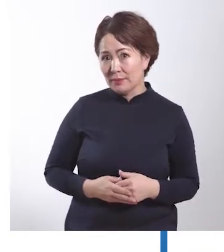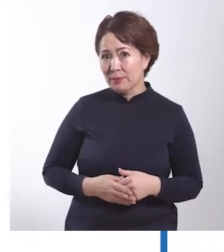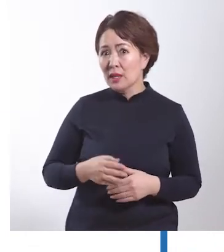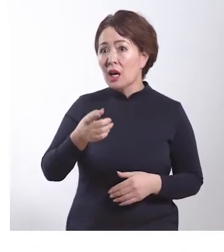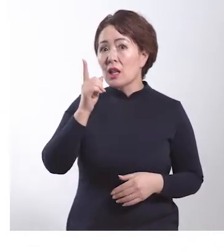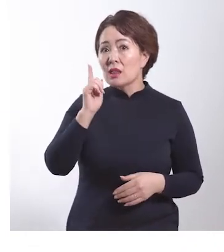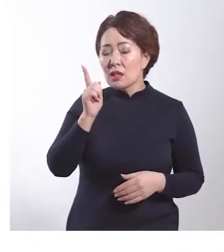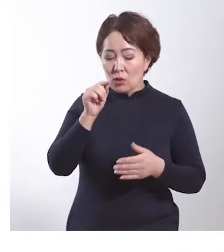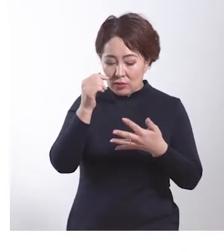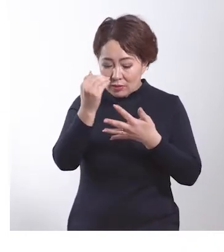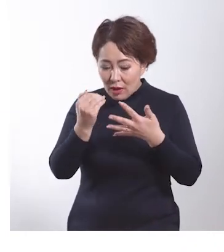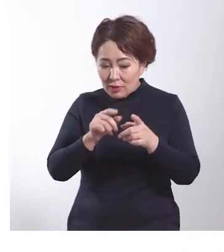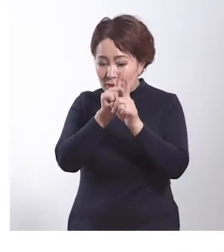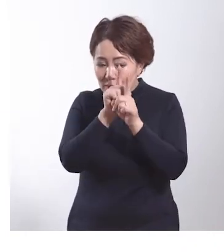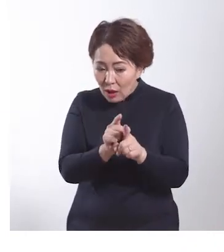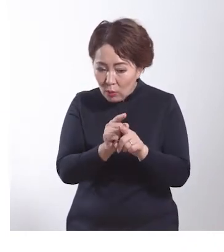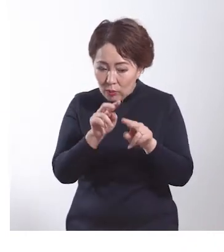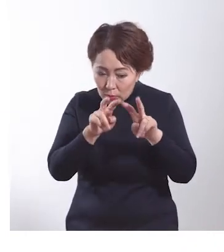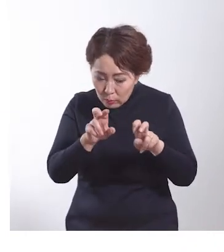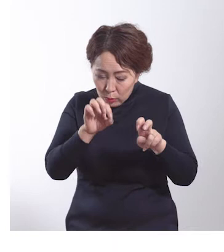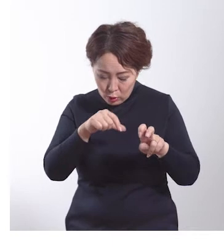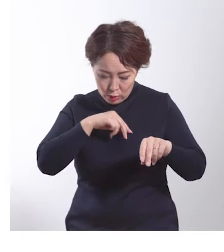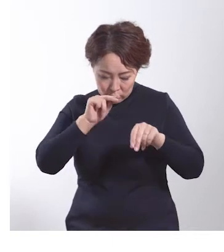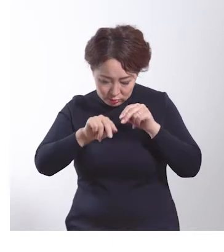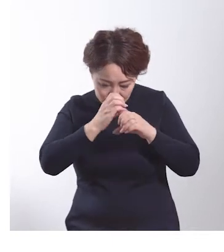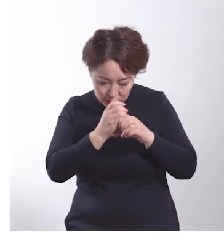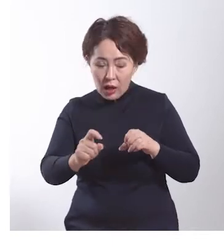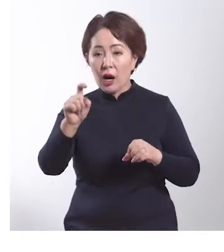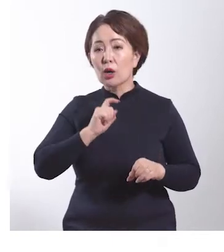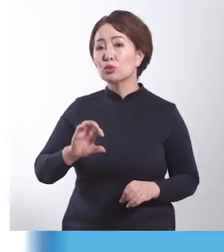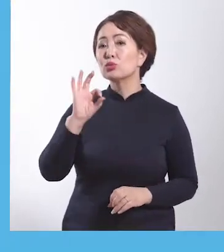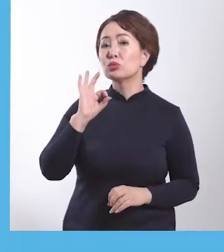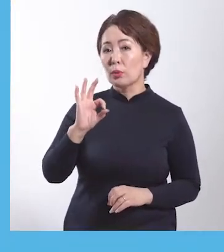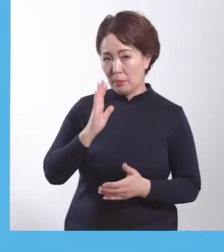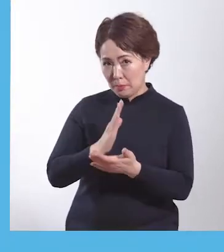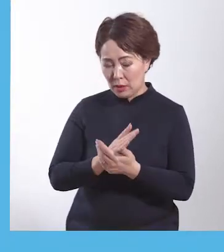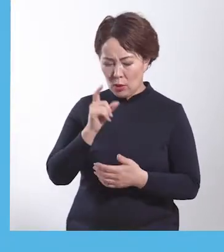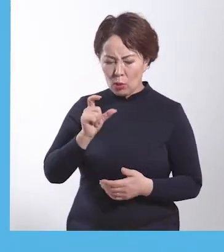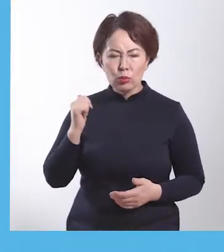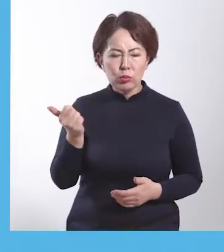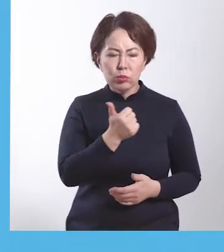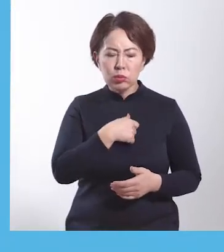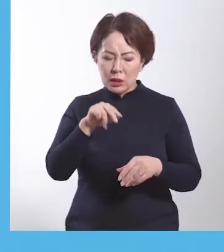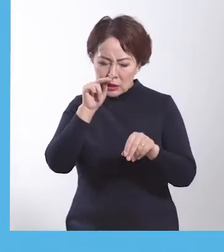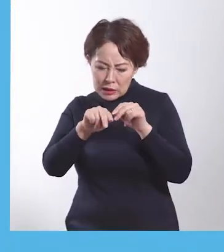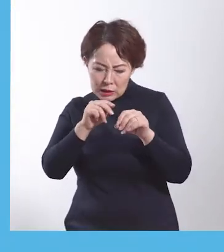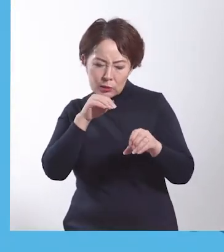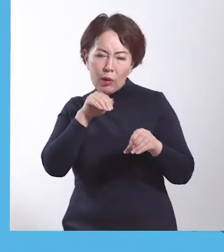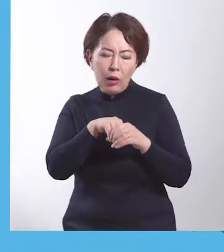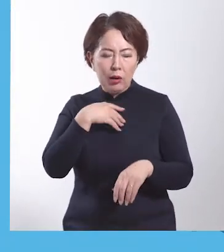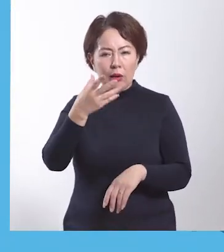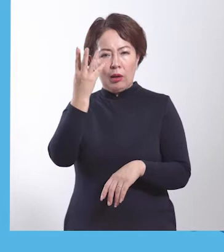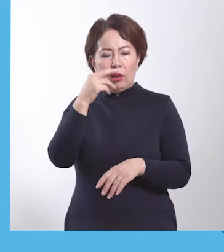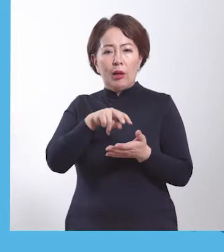хэрэгтэй. Орокуйгийг зааврын дагуу хэрэглэснээр шинжилгээний хариу зөв гардаг. Ихэнх хүмүүс шинжилгээ хийх үедээ